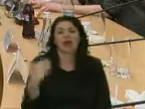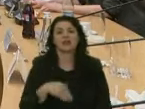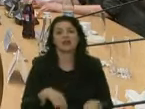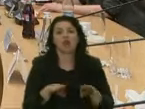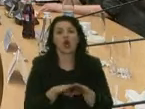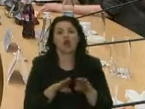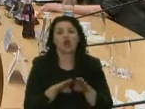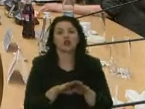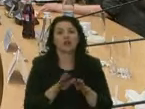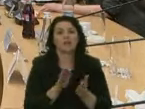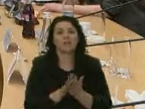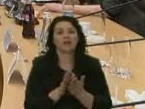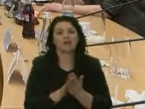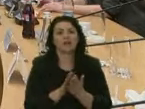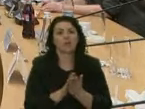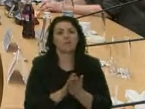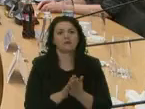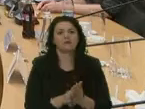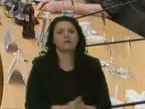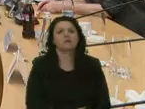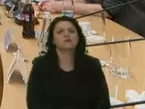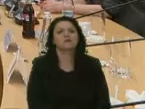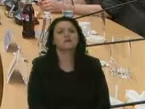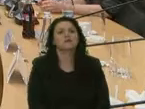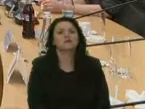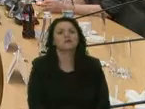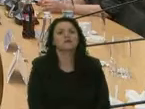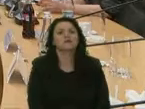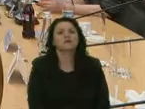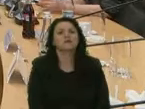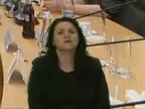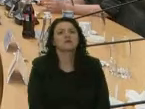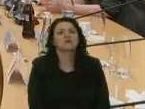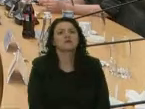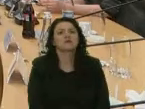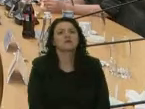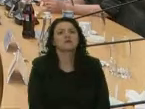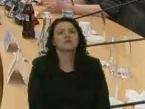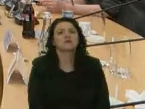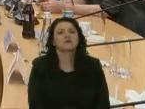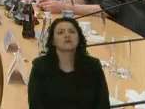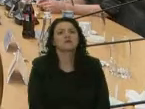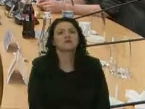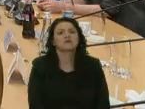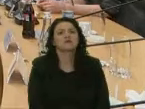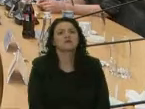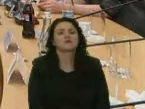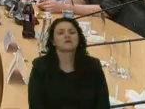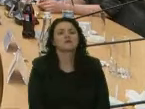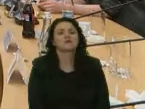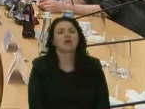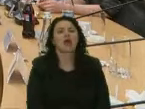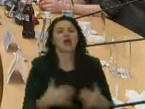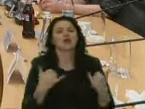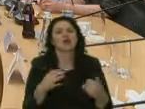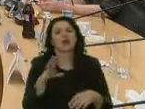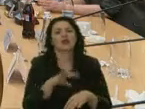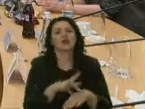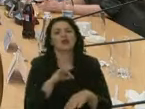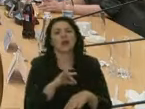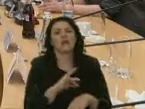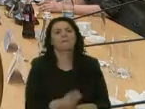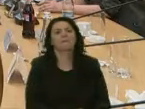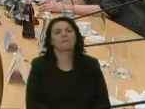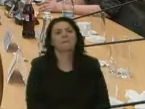să păstrăm limita. Trebuie să exist criterii, nu vă supărați. Doamna Ciubâncan, vă rog, terminați-vă ideea. Bun, vă rog, deci asta era ideea în regulă.